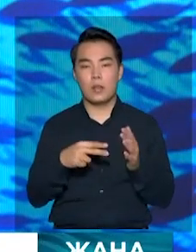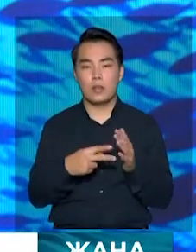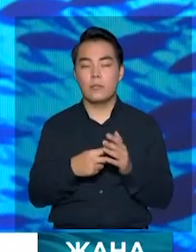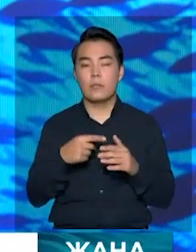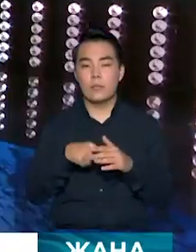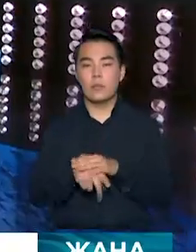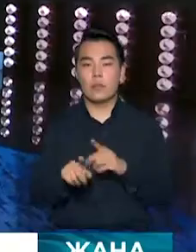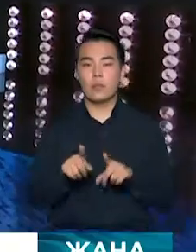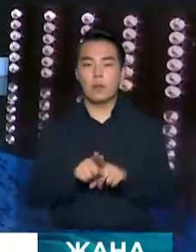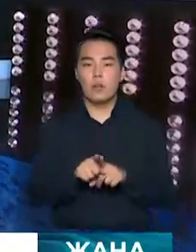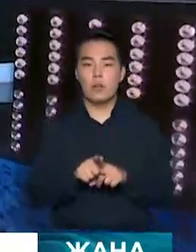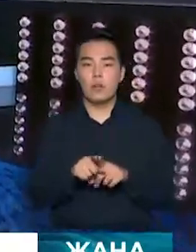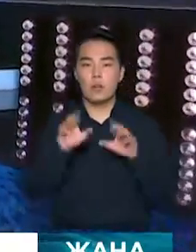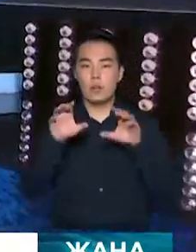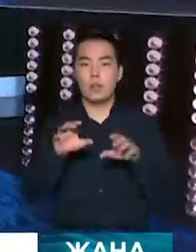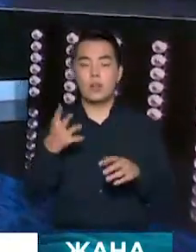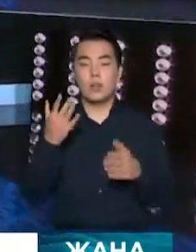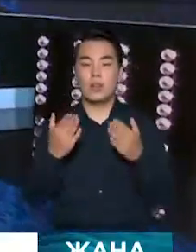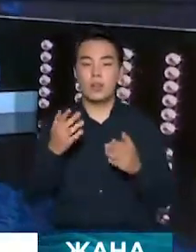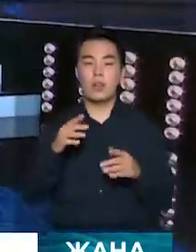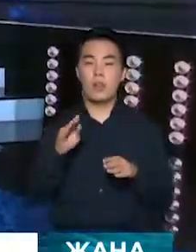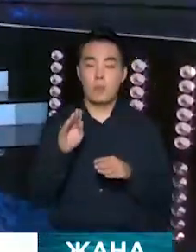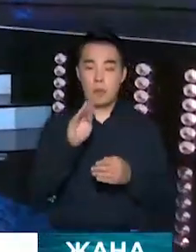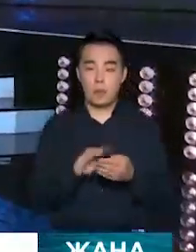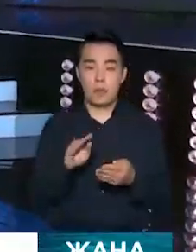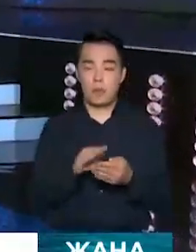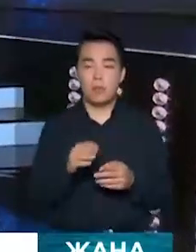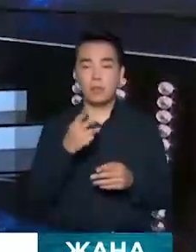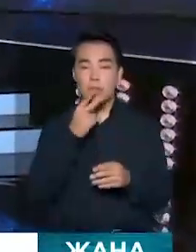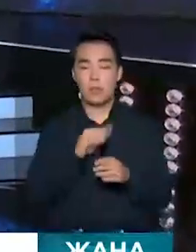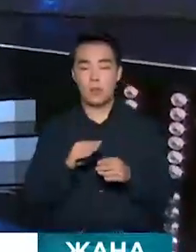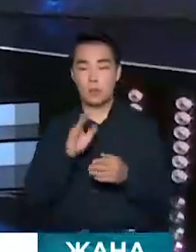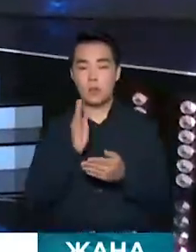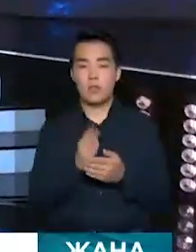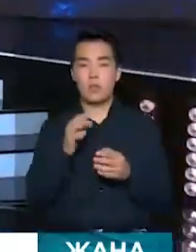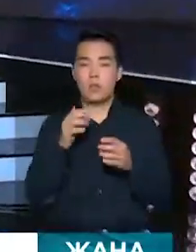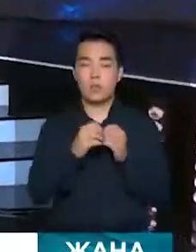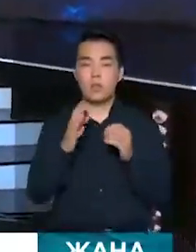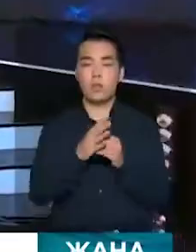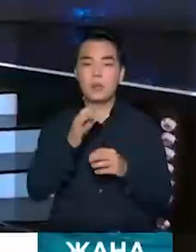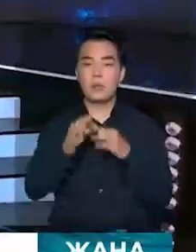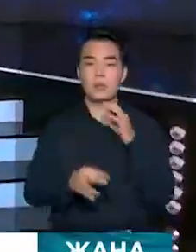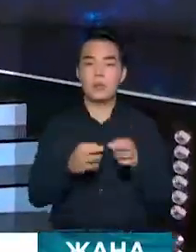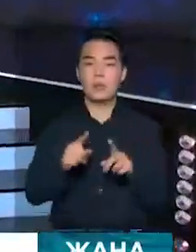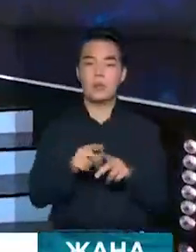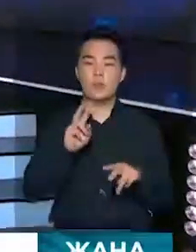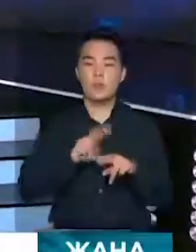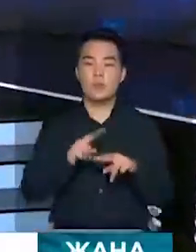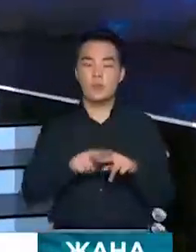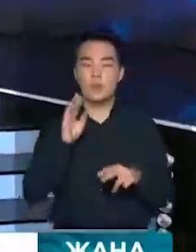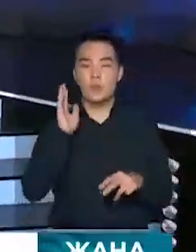жаңа бұзушылық бір жылдың ішінде қайтадан қайталанатын болса 15 тәулікке қамалу сол